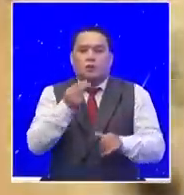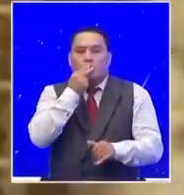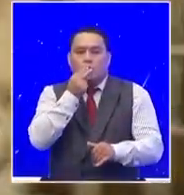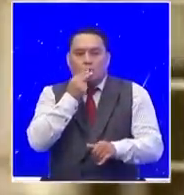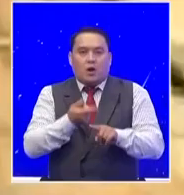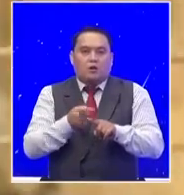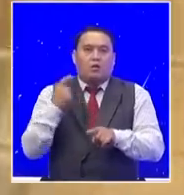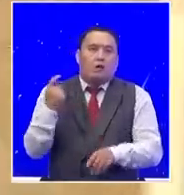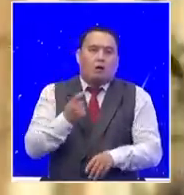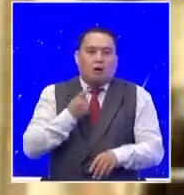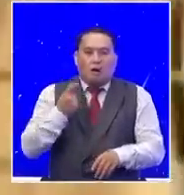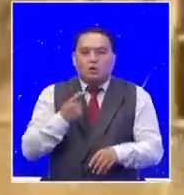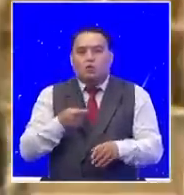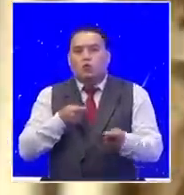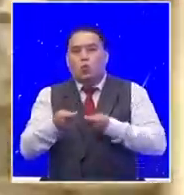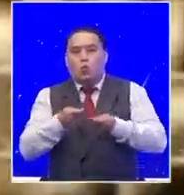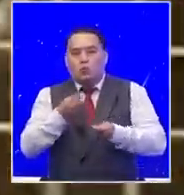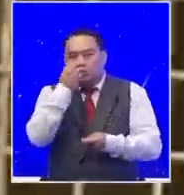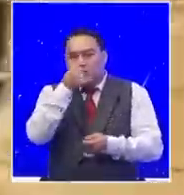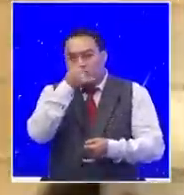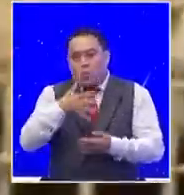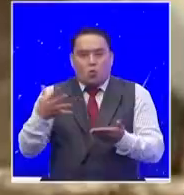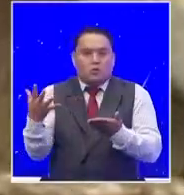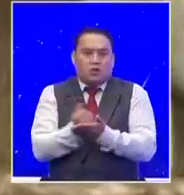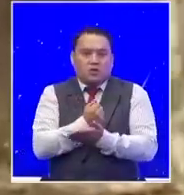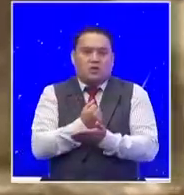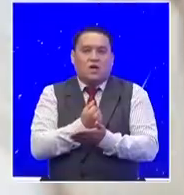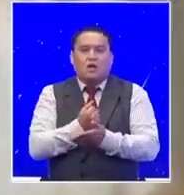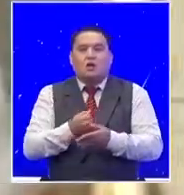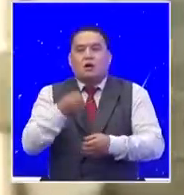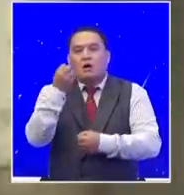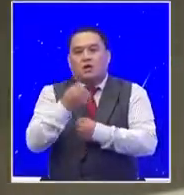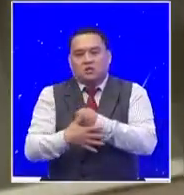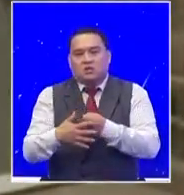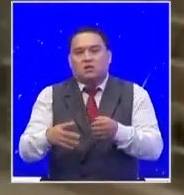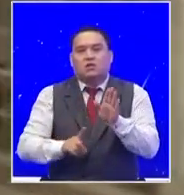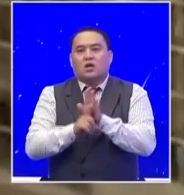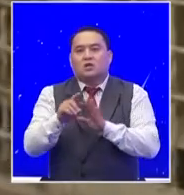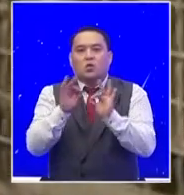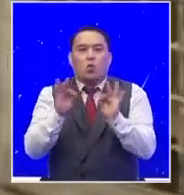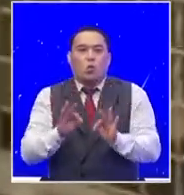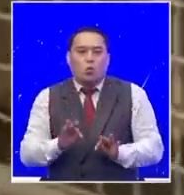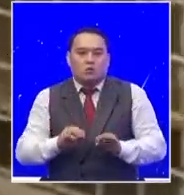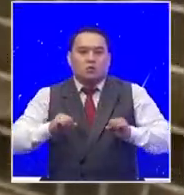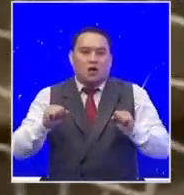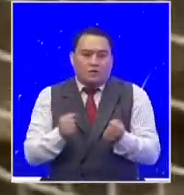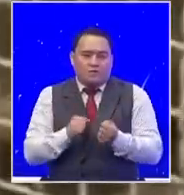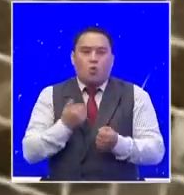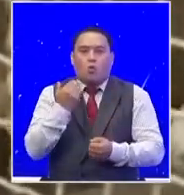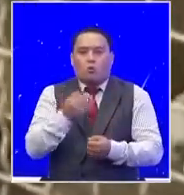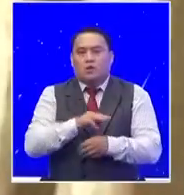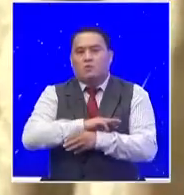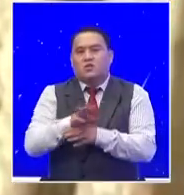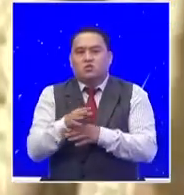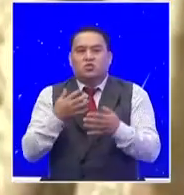тоже. И пока владелец хищников и руководство цирка не могут найти общий язык, в столице началась осень, первые заморозки не за горами. К слову, на